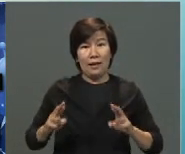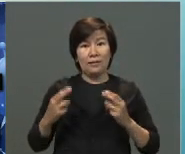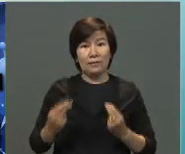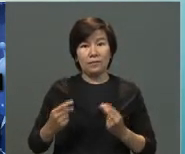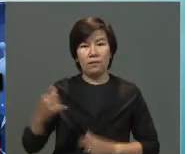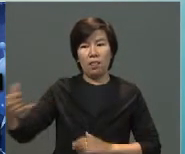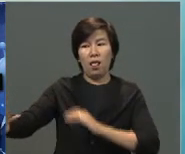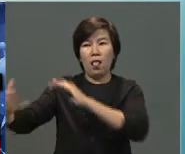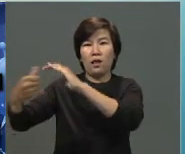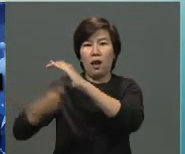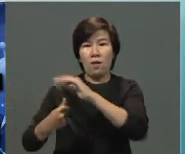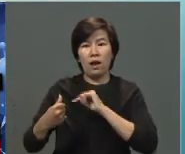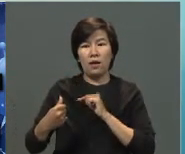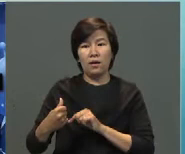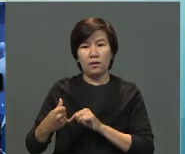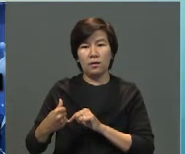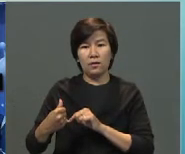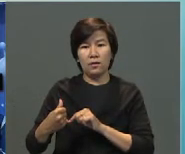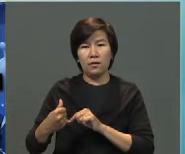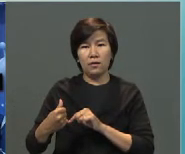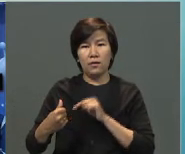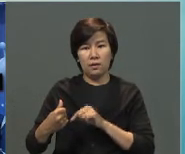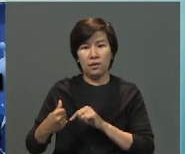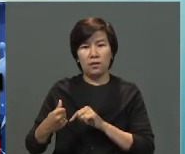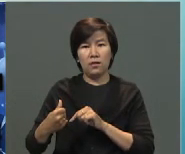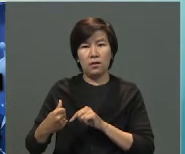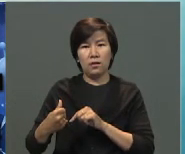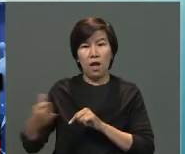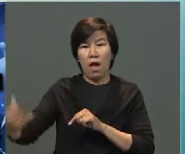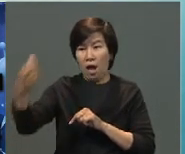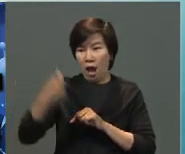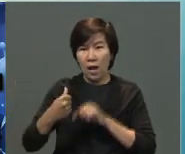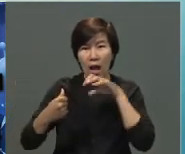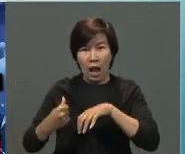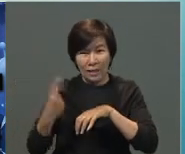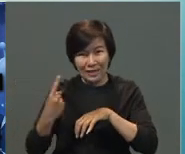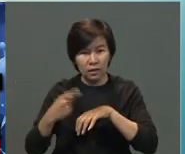เมตรจำเหตุการณ์ที่อิแทวอนได้ไหมครับที่เกาหลีผมรายงานอยู่ในๆมีหนึ่งคนที่เป็นลูกค้าเข้าไปเที่ยวสถานบริการในคืนเดียว5ที่นะครับ 5แห่งเลยนะในคืนเดียวแล้วเขาก็ทำให้คนของเกาหลี